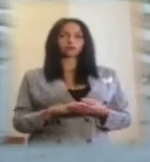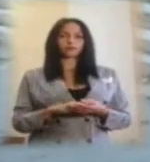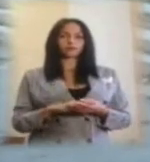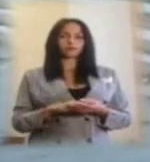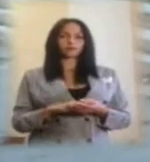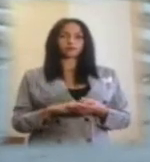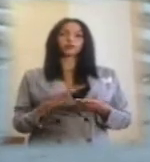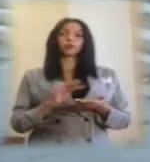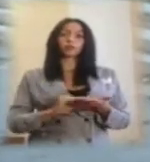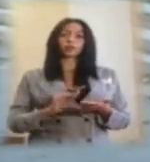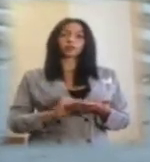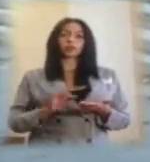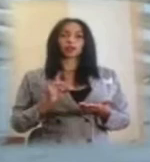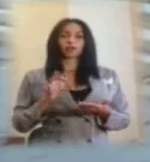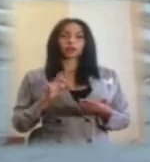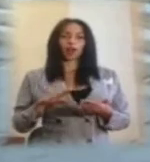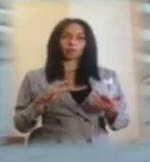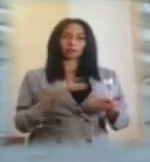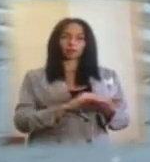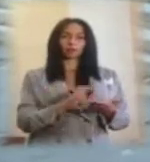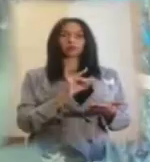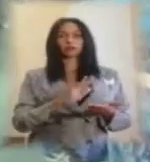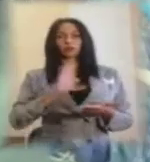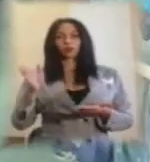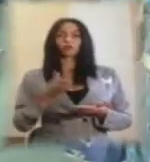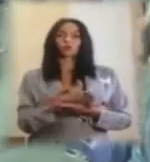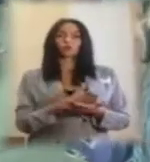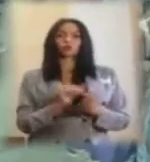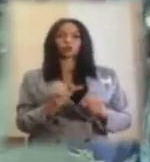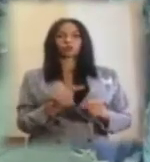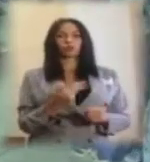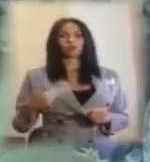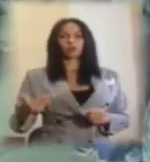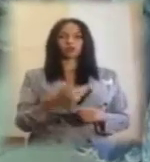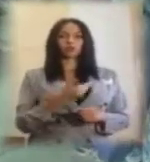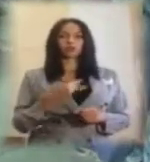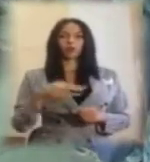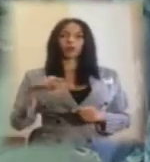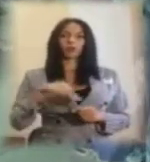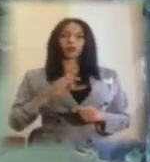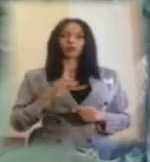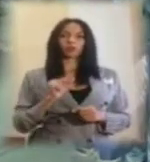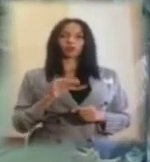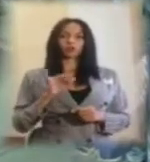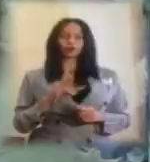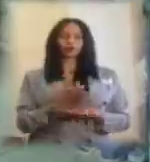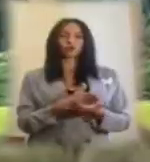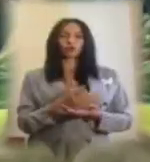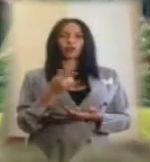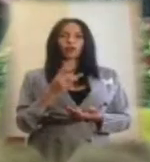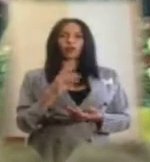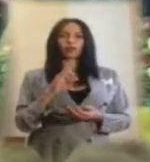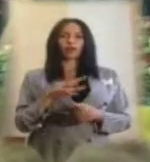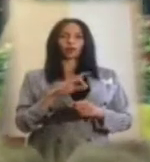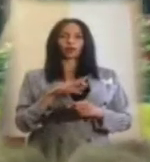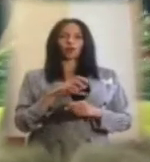Написав рапорт і пішов служити, захищати нас з вами. Михайло Ткачишин служив гранатометником, до цього був інструктором